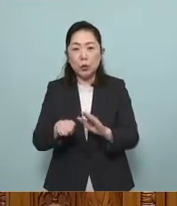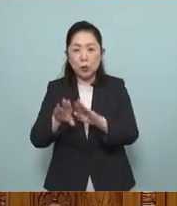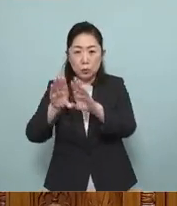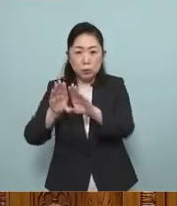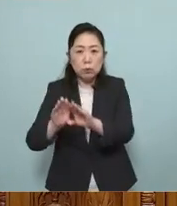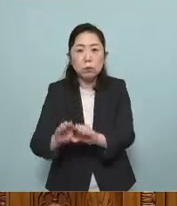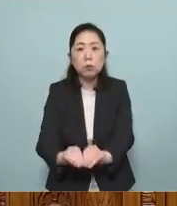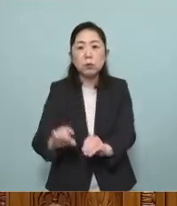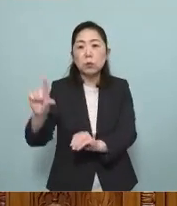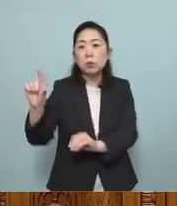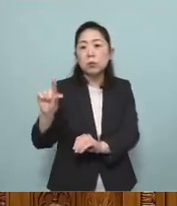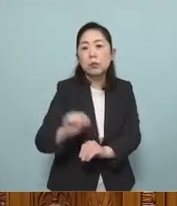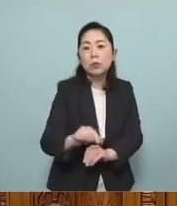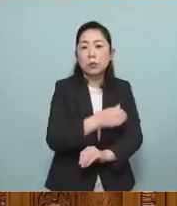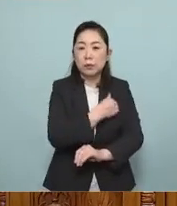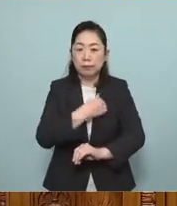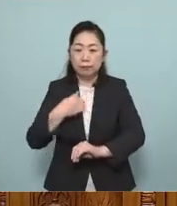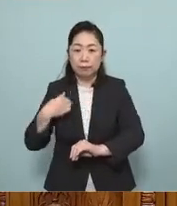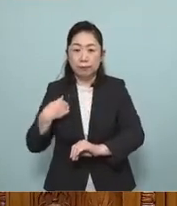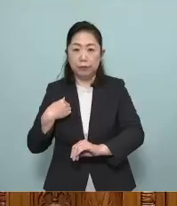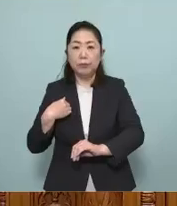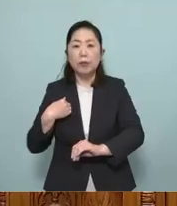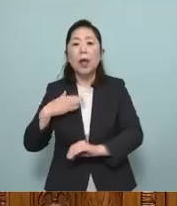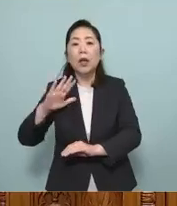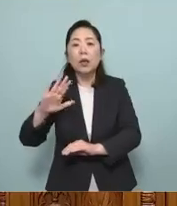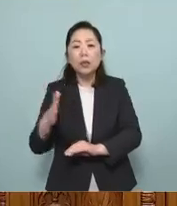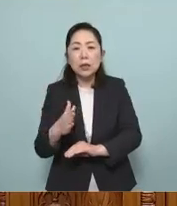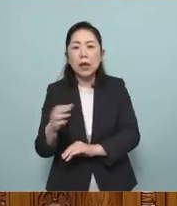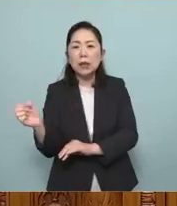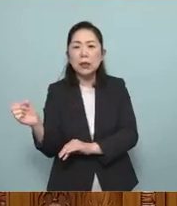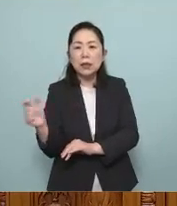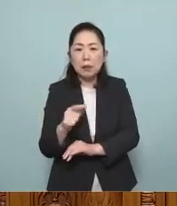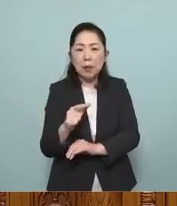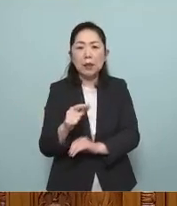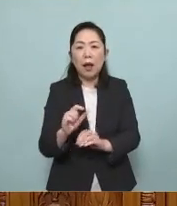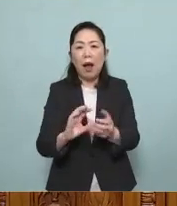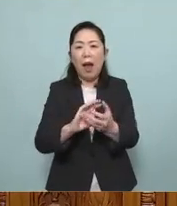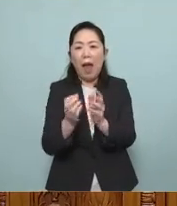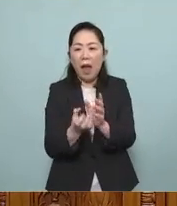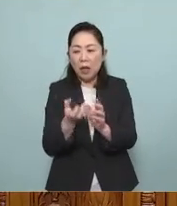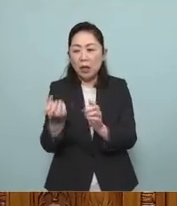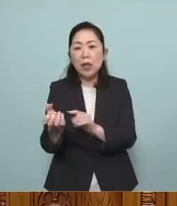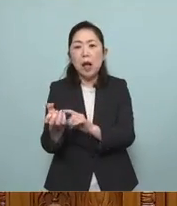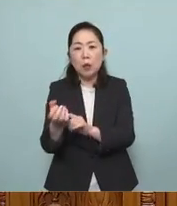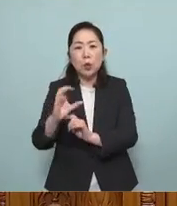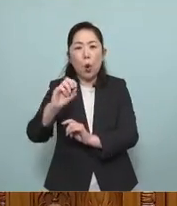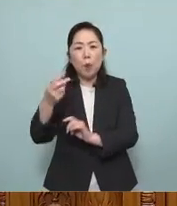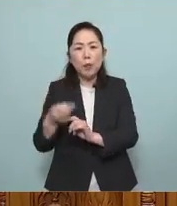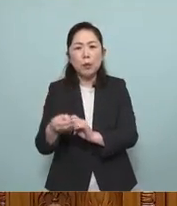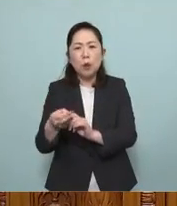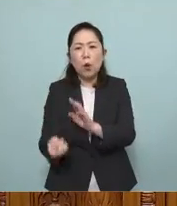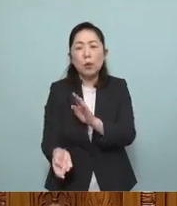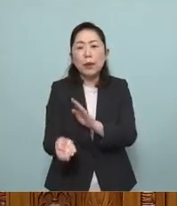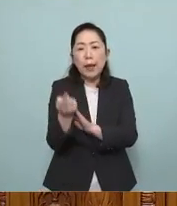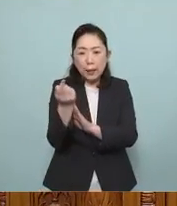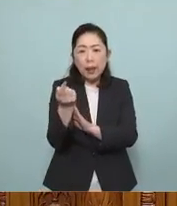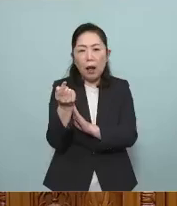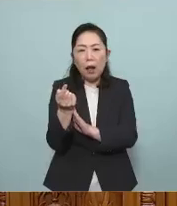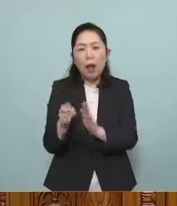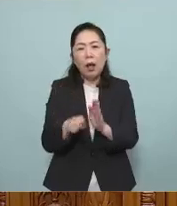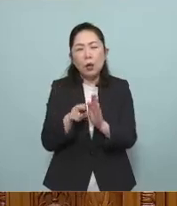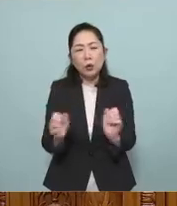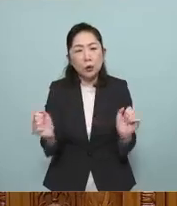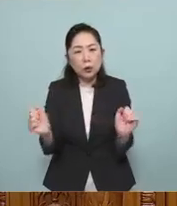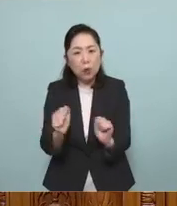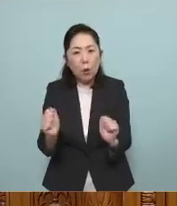込むことができました。そこにすかさず変異株が現れました。ウイルスの怖さを